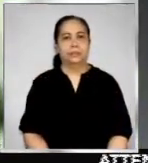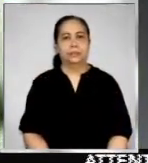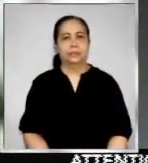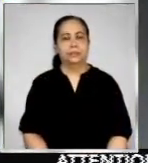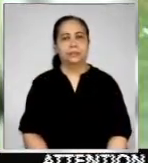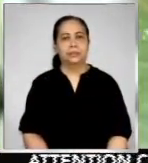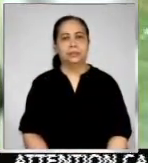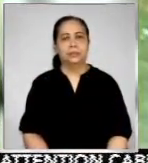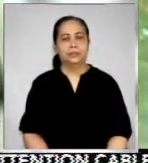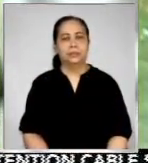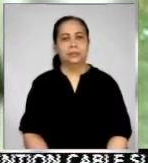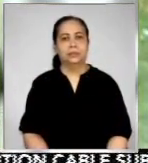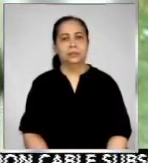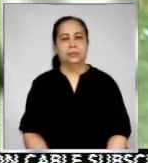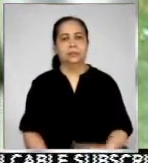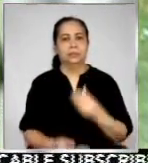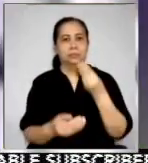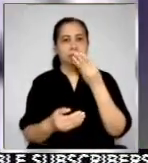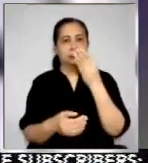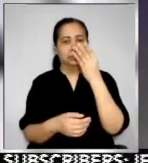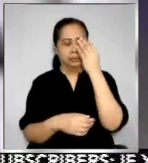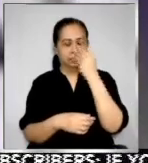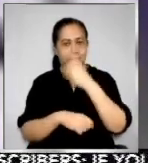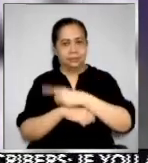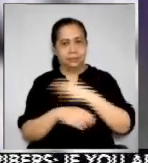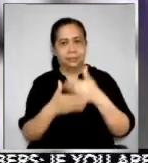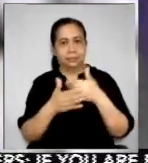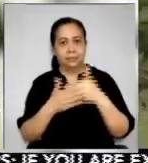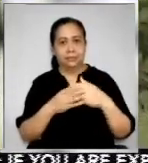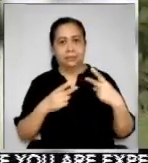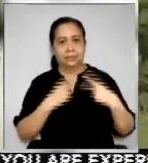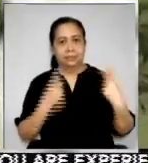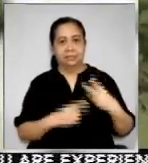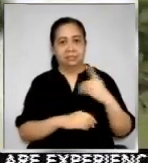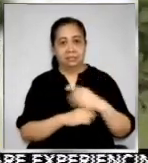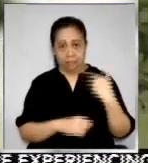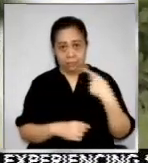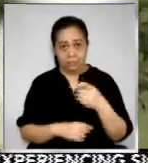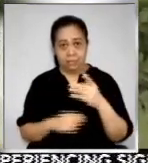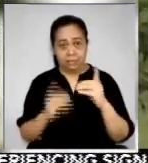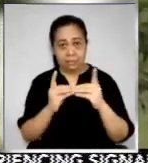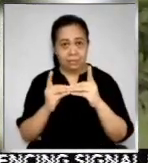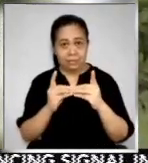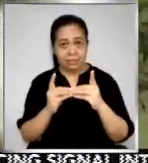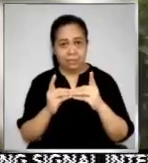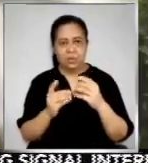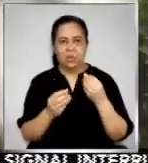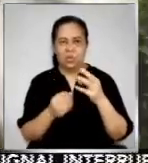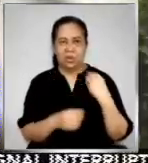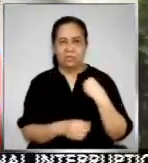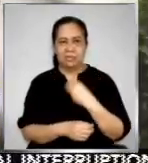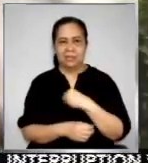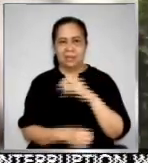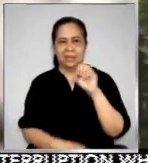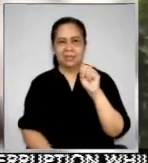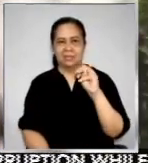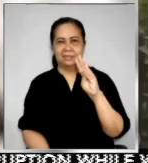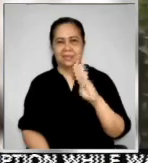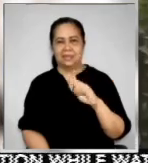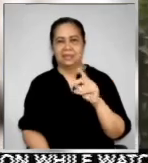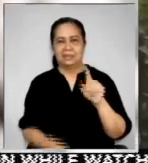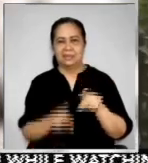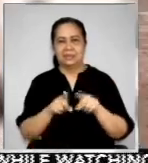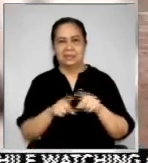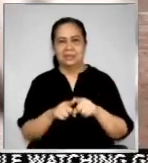Ilang tulog na lang, Valentine's Day na. May date ka na ba? O miyembro ka ng SMP? As in,